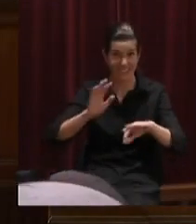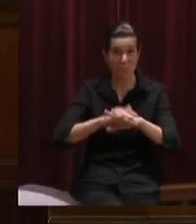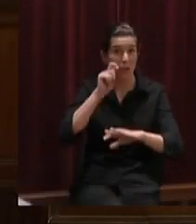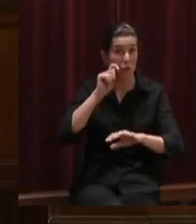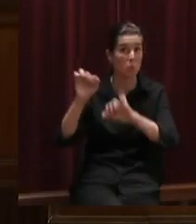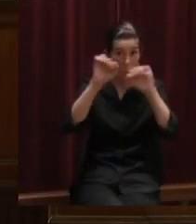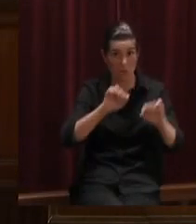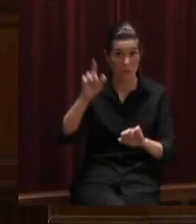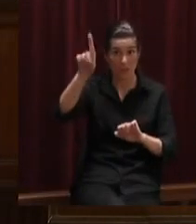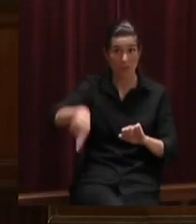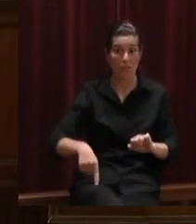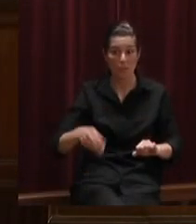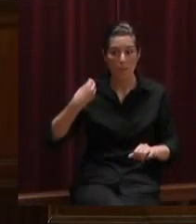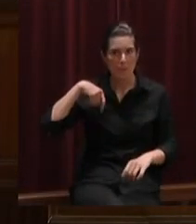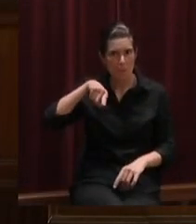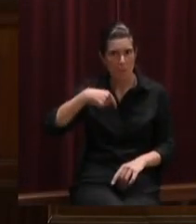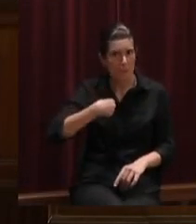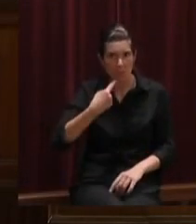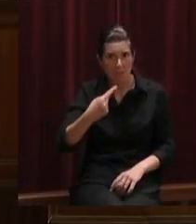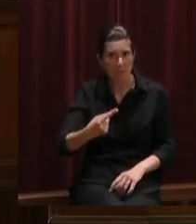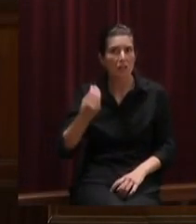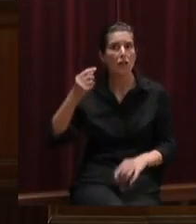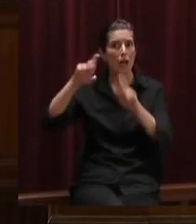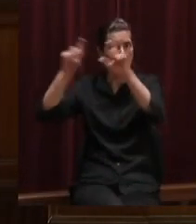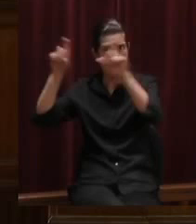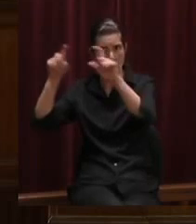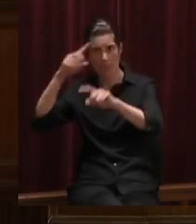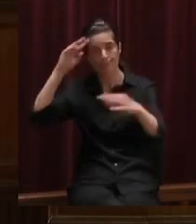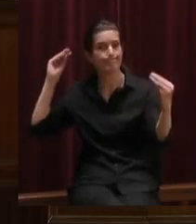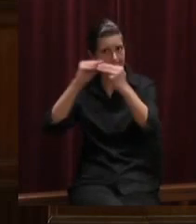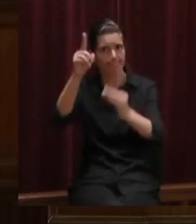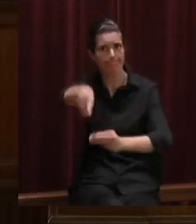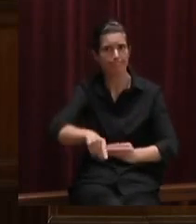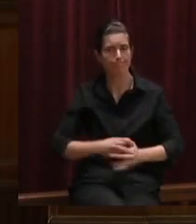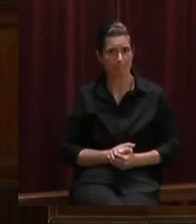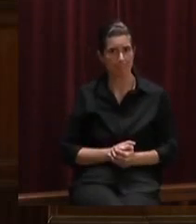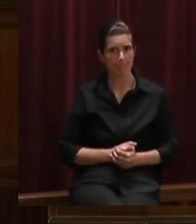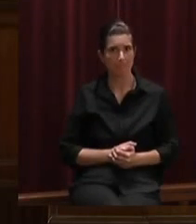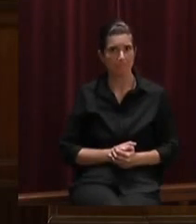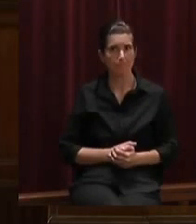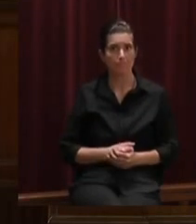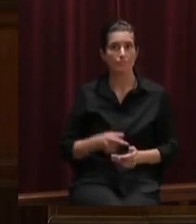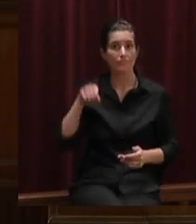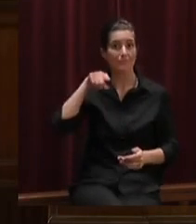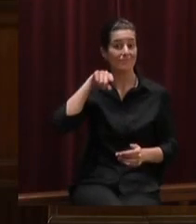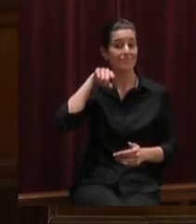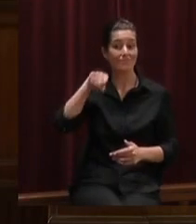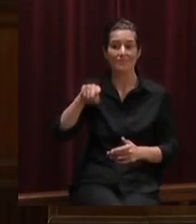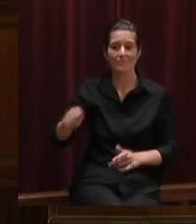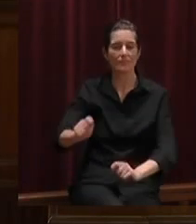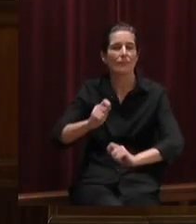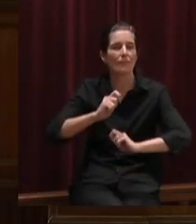també té com a defensors els empresaris del nostre sector. Aquesta coincidència ens du a tots, crec que sense